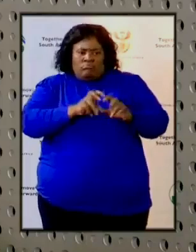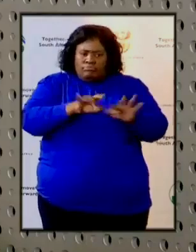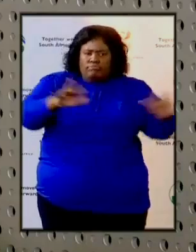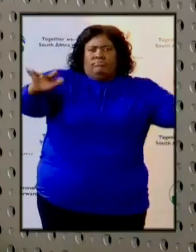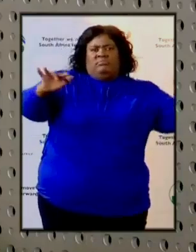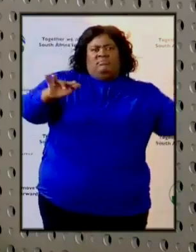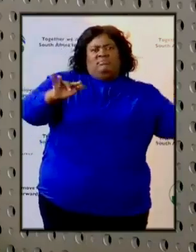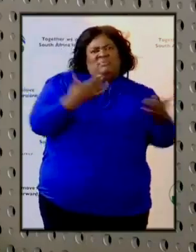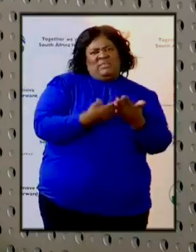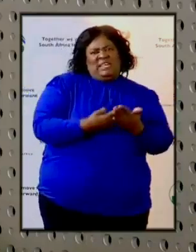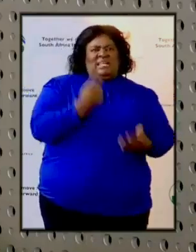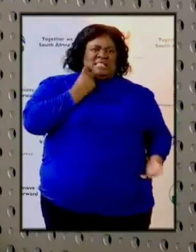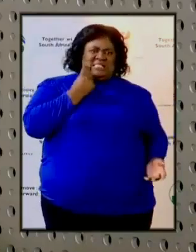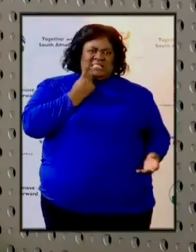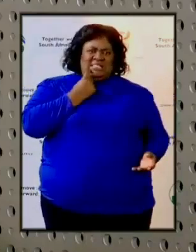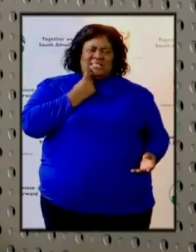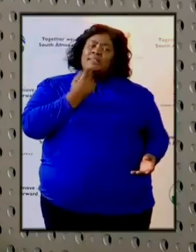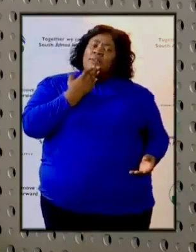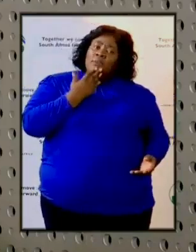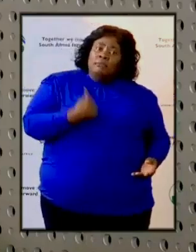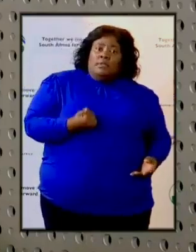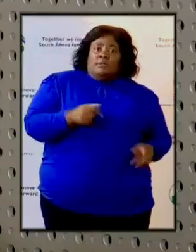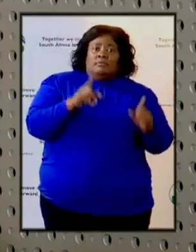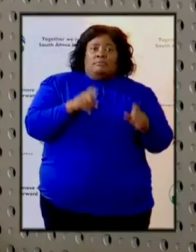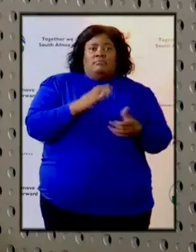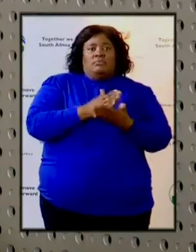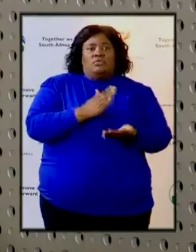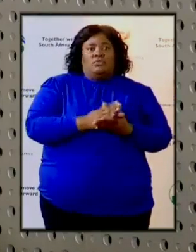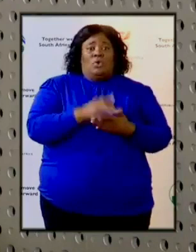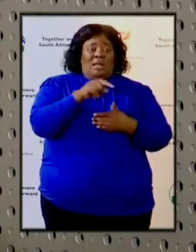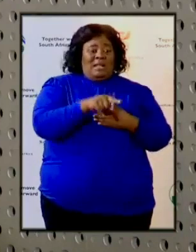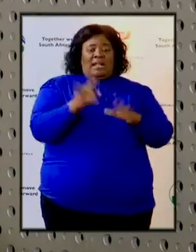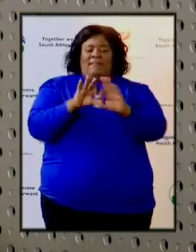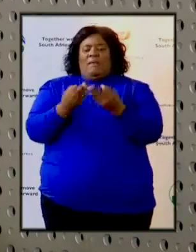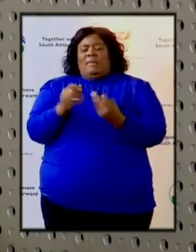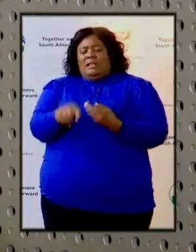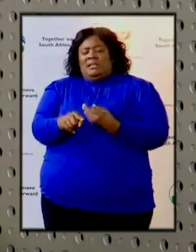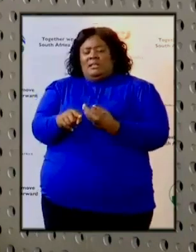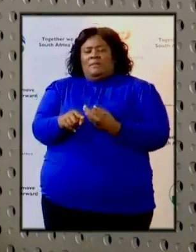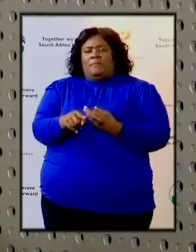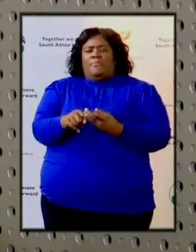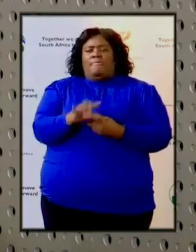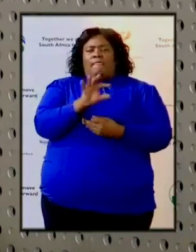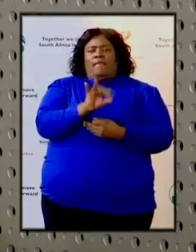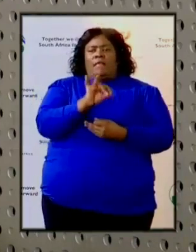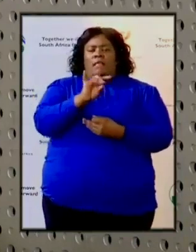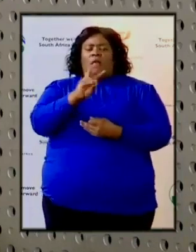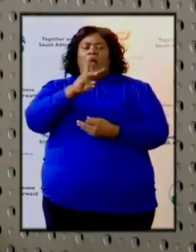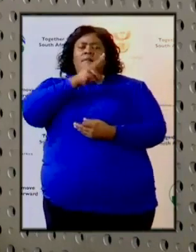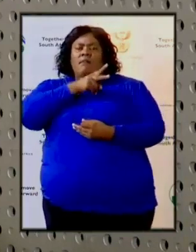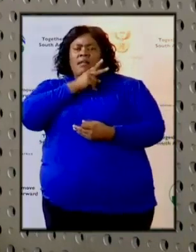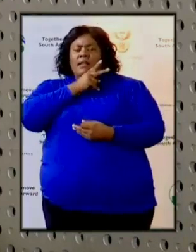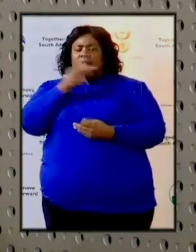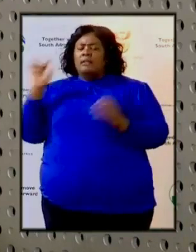Kufuneka ukuthi nizame ukuthi ningazogcwala la ekhaya phakathi nesonto bese kuthi ngomngcwabo bese nithi hhayi abantu amashumi